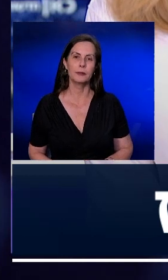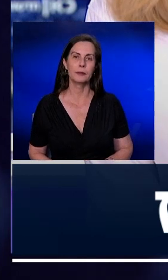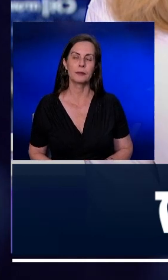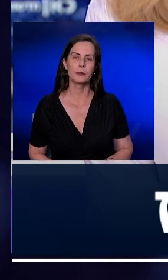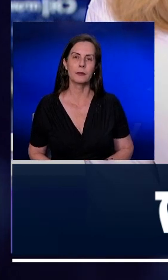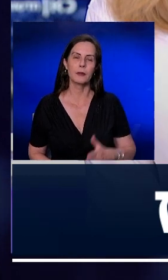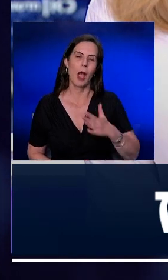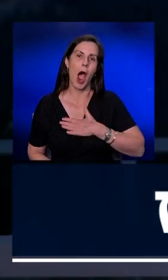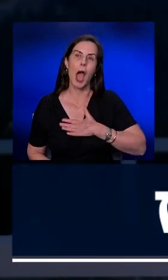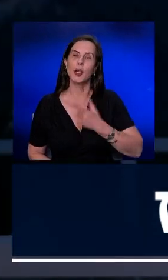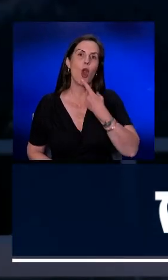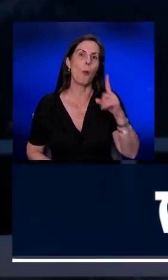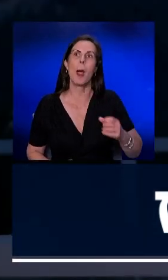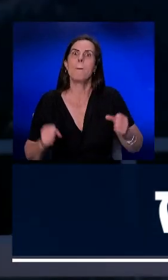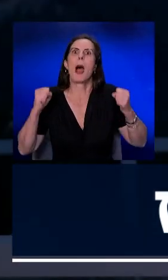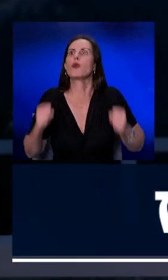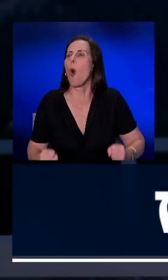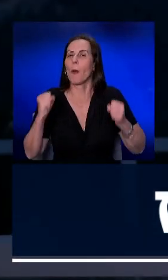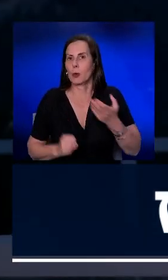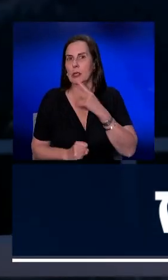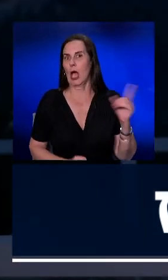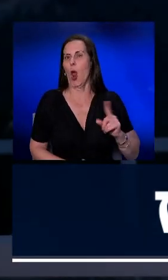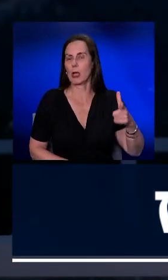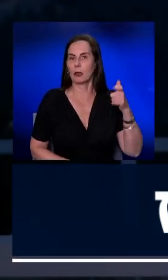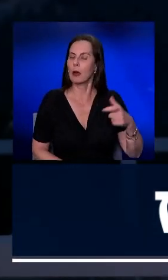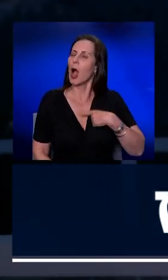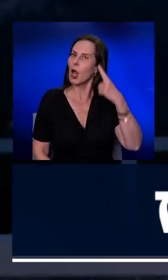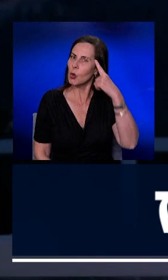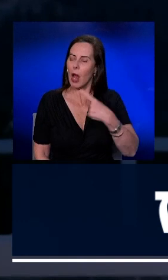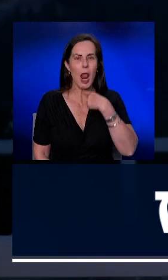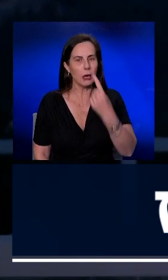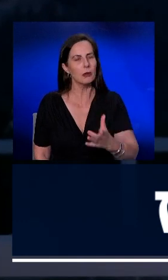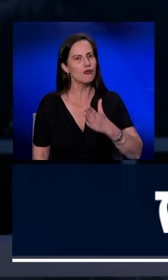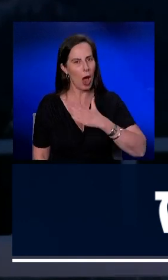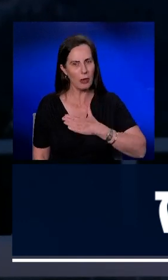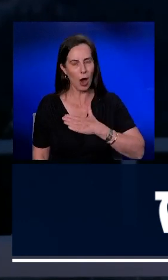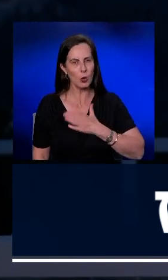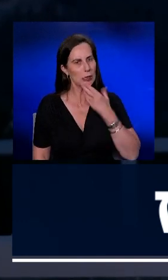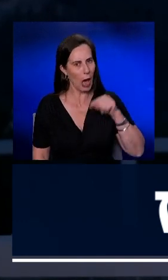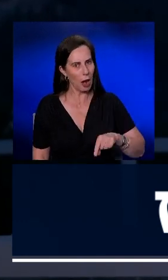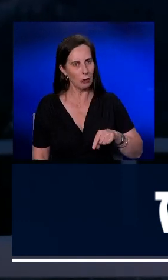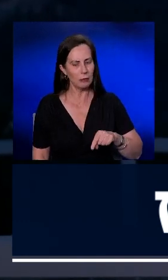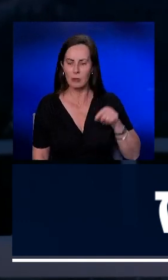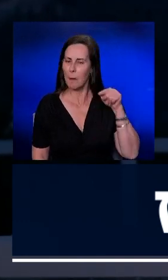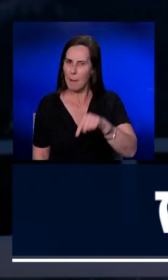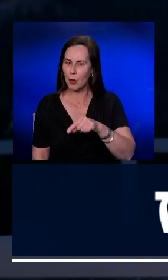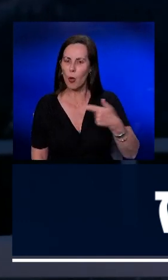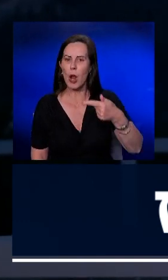אני לא שולל חד משמעית שום דבר. אני יודע לומר שאנחנו נכנסנו לג'נין